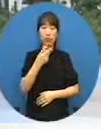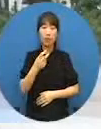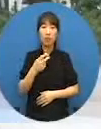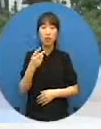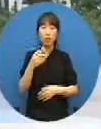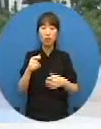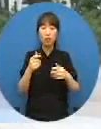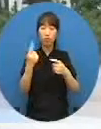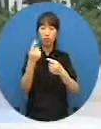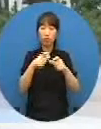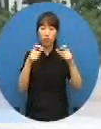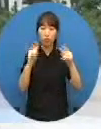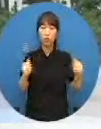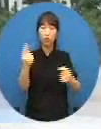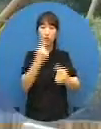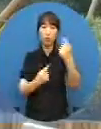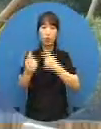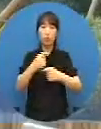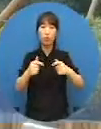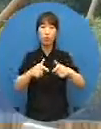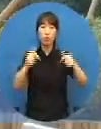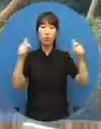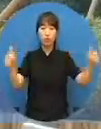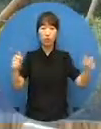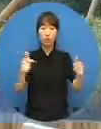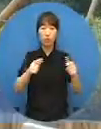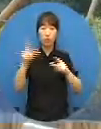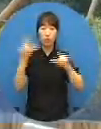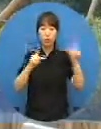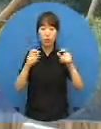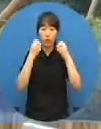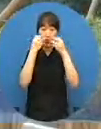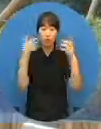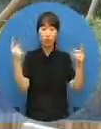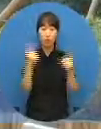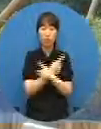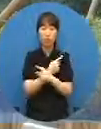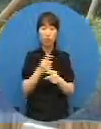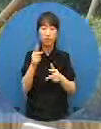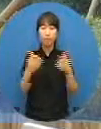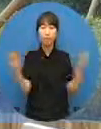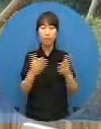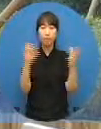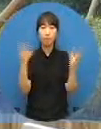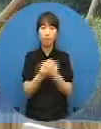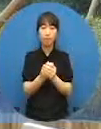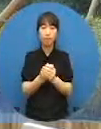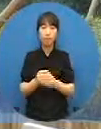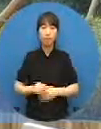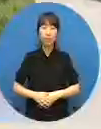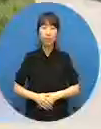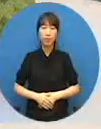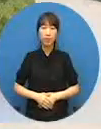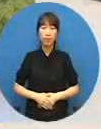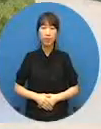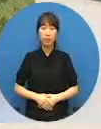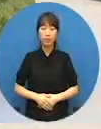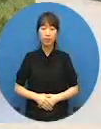이용을 늘리고 공원경관을 새롭게 꾸민 답십리공원 정비사업을 완료했습니다